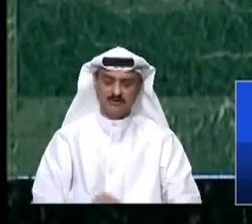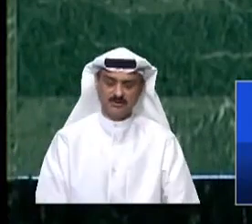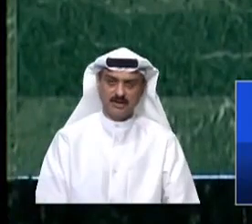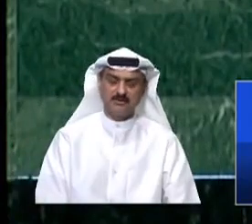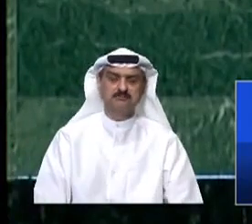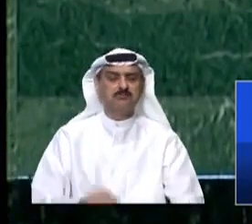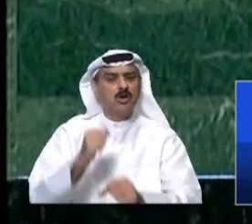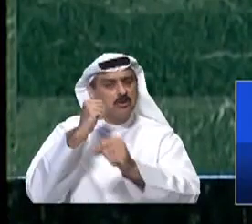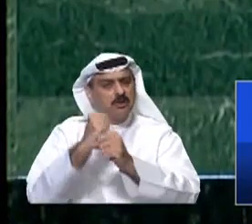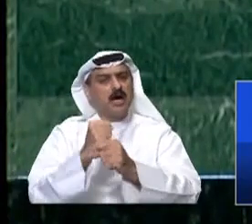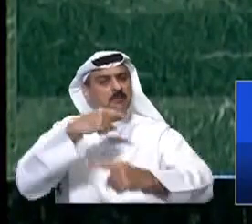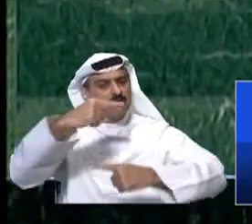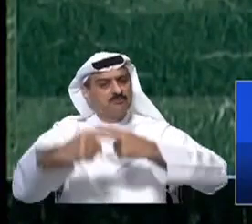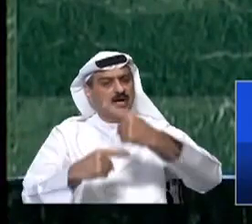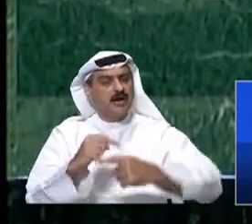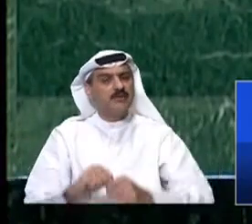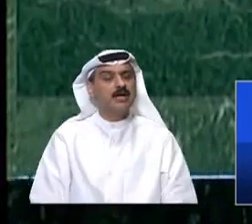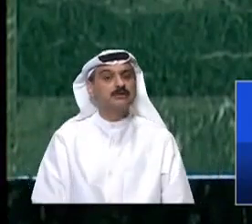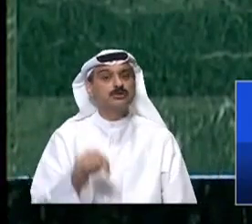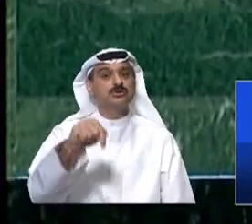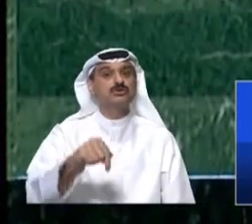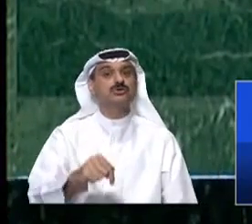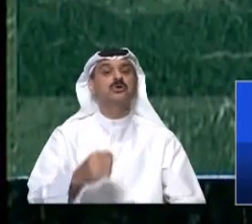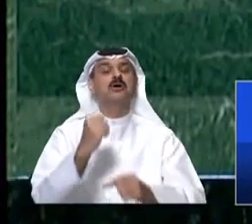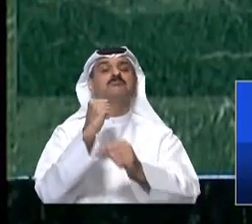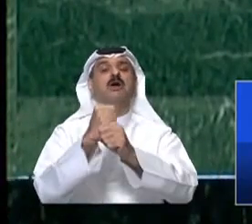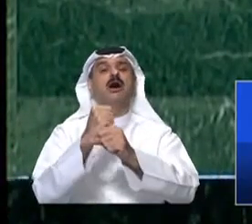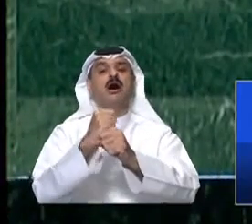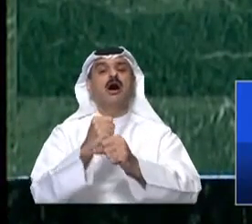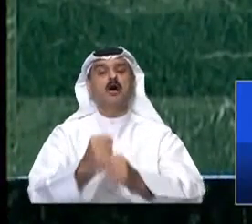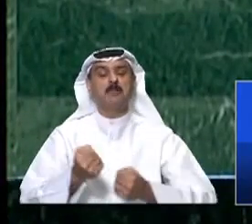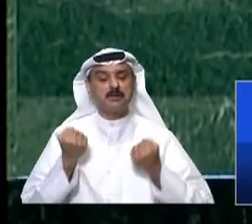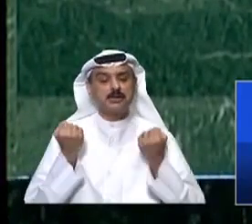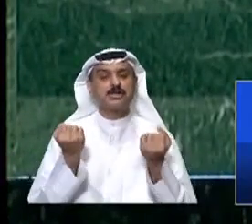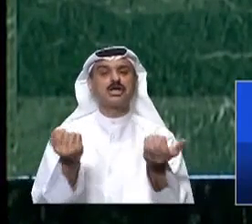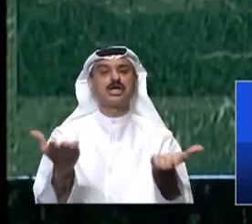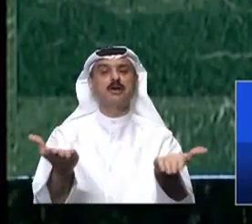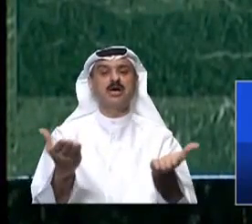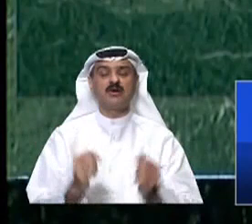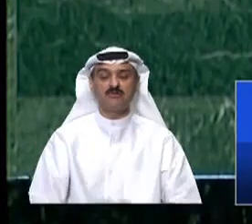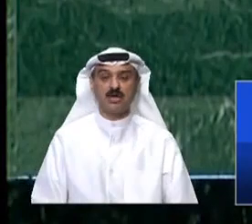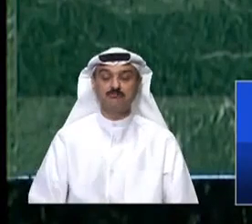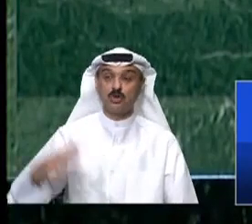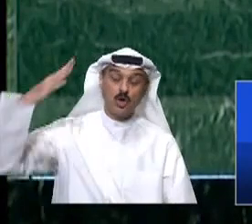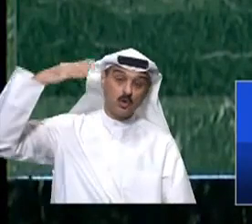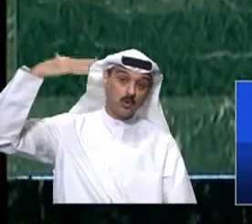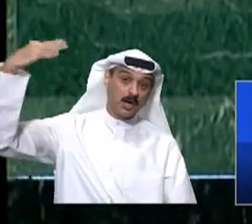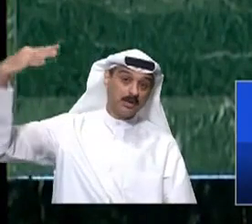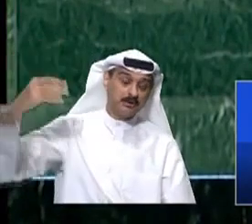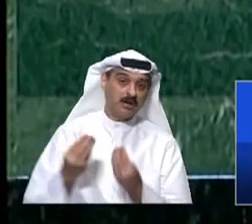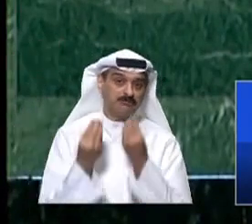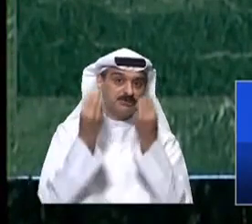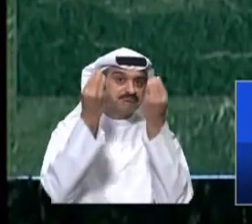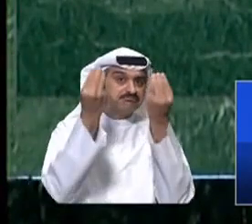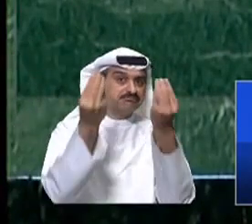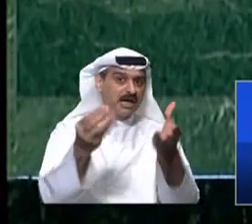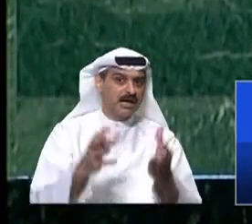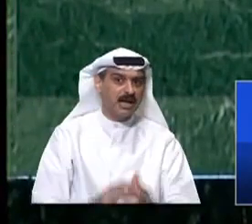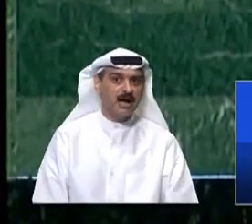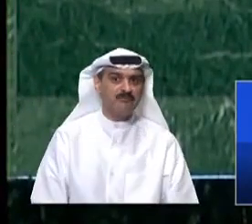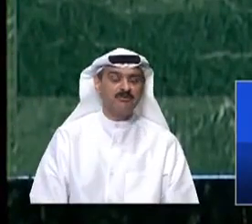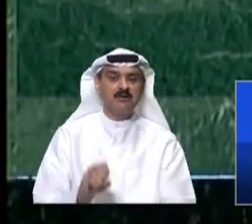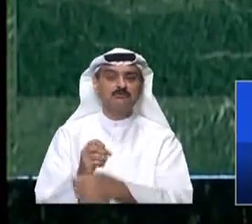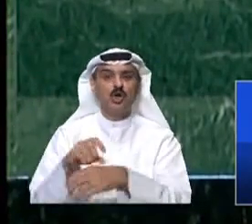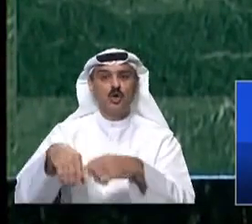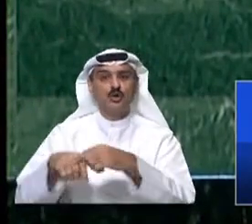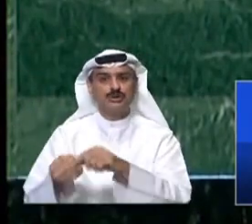الأطراف إنما يدل على إرثه السخي، وكان مصدر لإلهام الآخرين للعطاء أيضا. وثروة